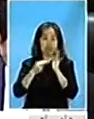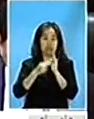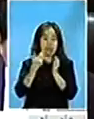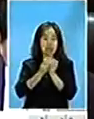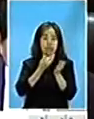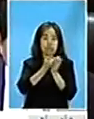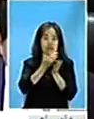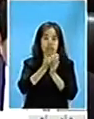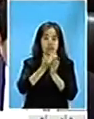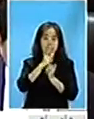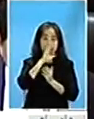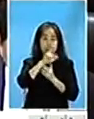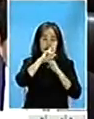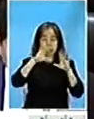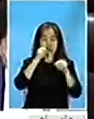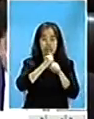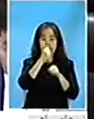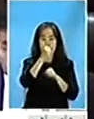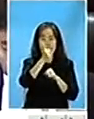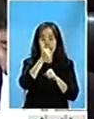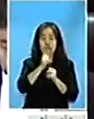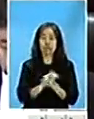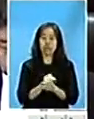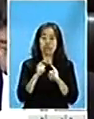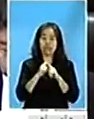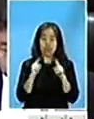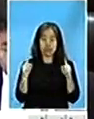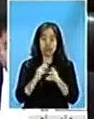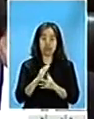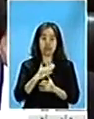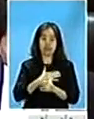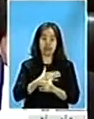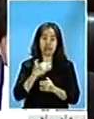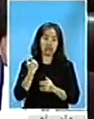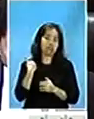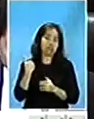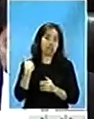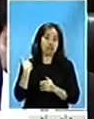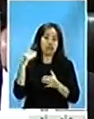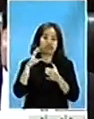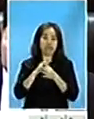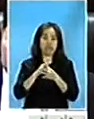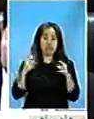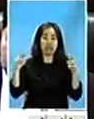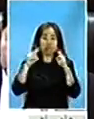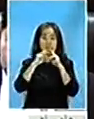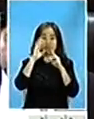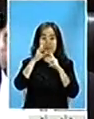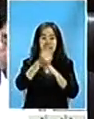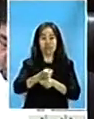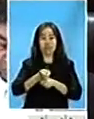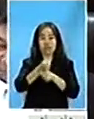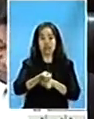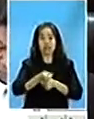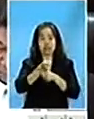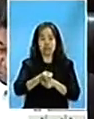ประมาณของส่วนราชการทำมาได้ดีแต่อย่างไรก็ตามแต่ท่านประธานครับผมยังติดใจในเรื่องของกระทรวงเกษตรและสหกร